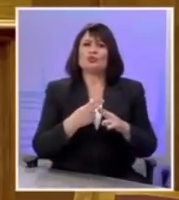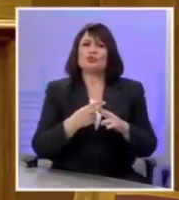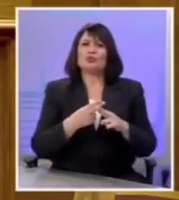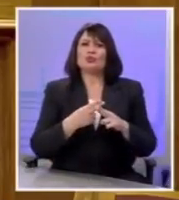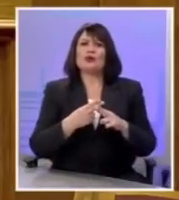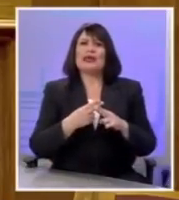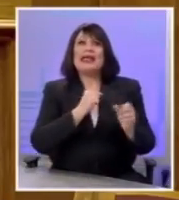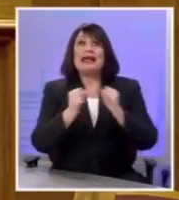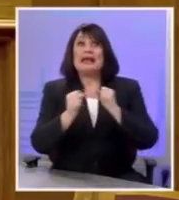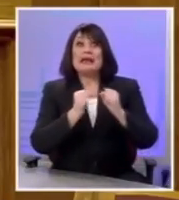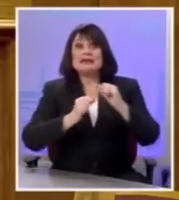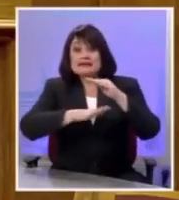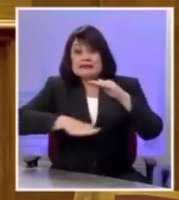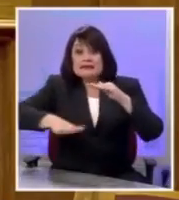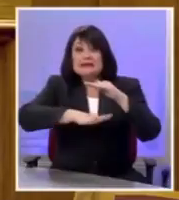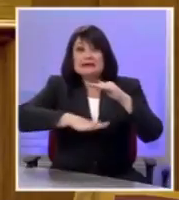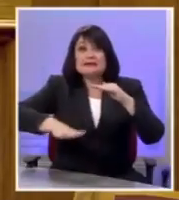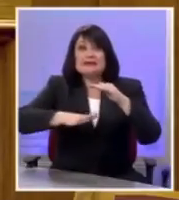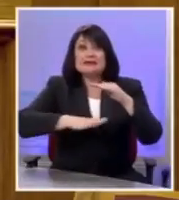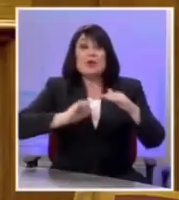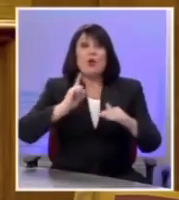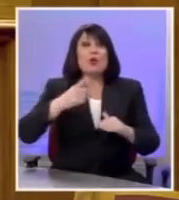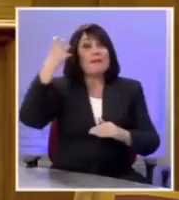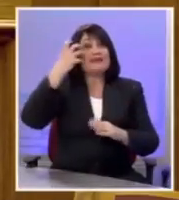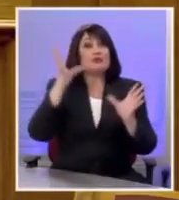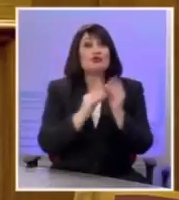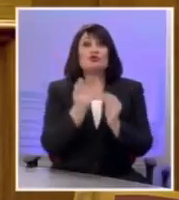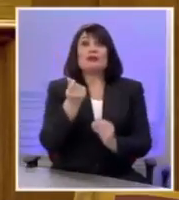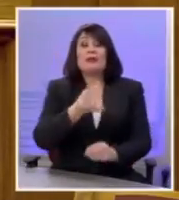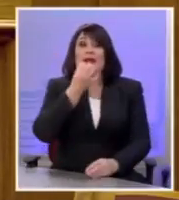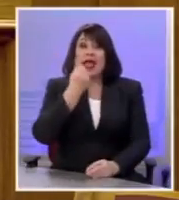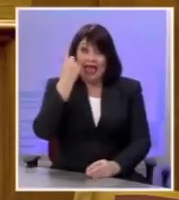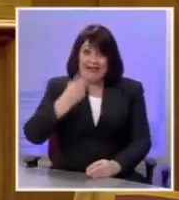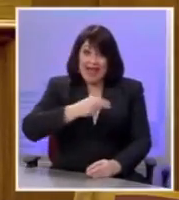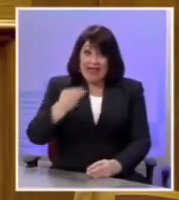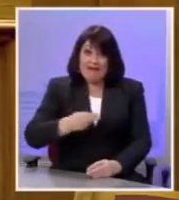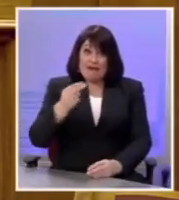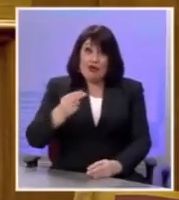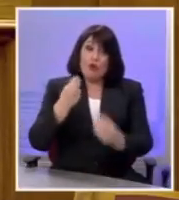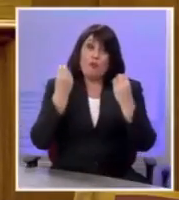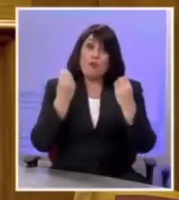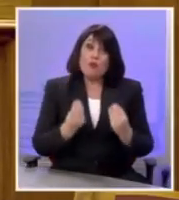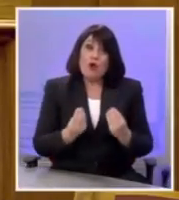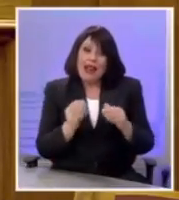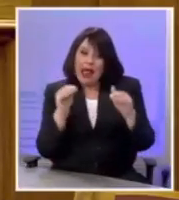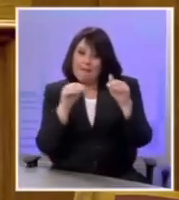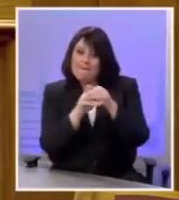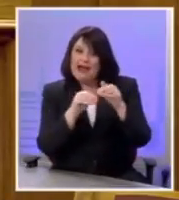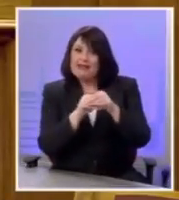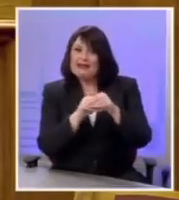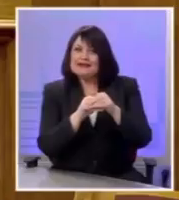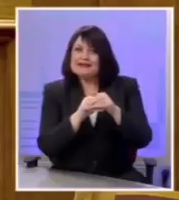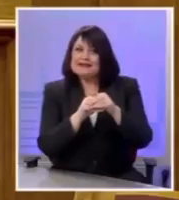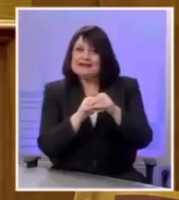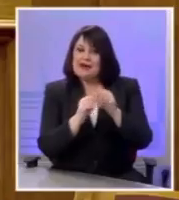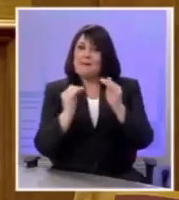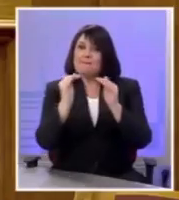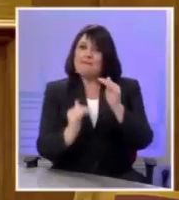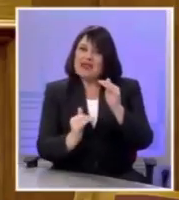της κρίσης όλοι σχεδόν οι οικονομολόγοι λένε ότι αν έχεις ένα ευρώ καλύτερα να πάει στις επενδύσεις παρά να πάει στη